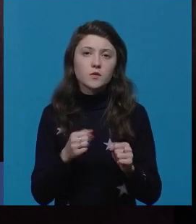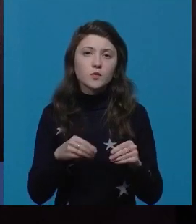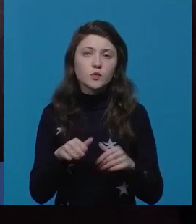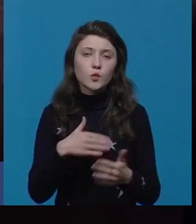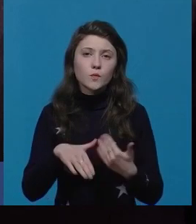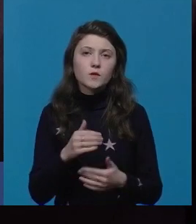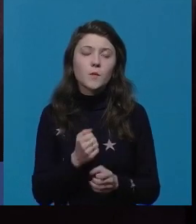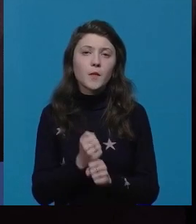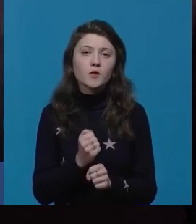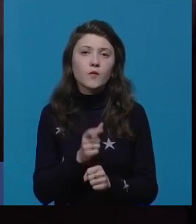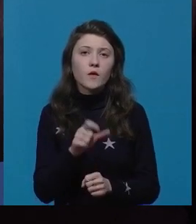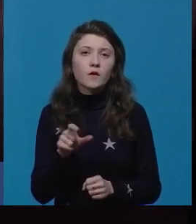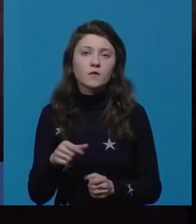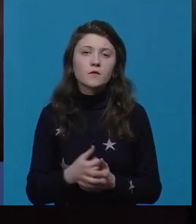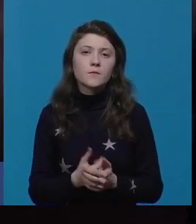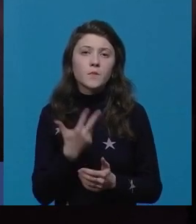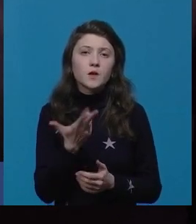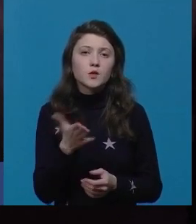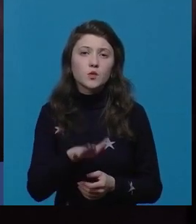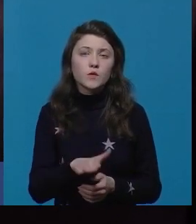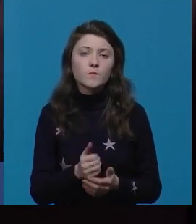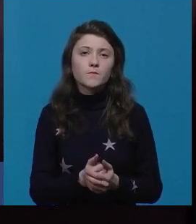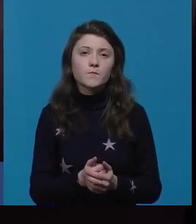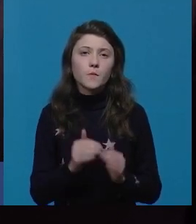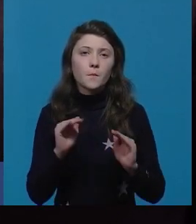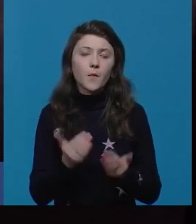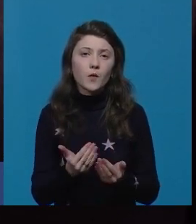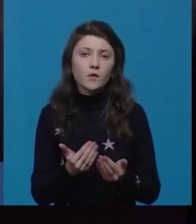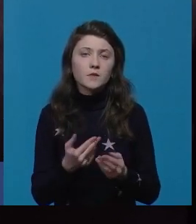працювало 3 одиниці малої підметальної